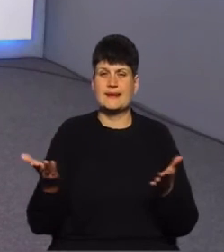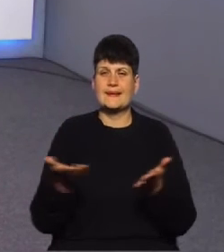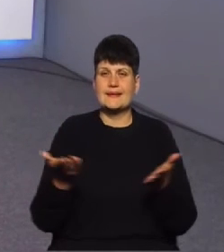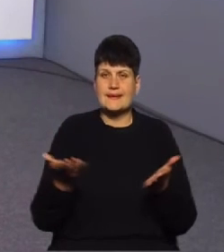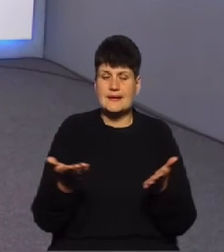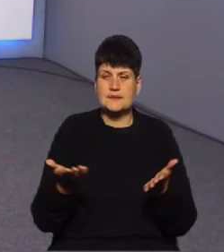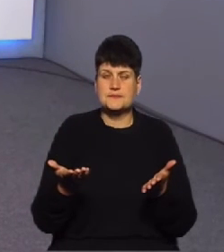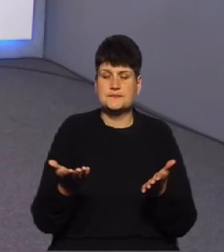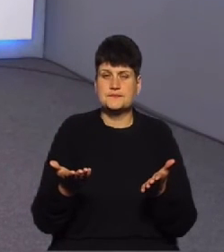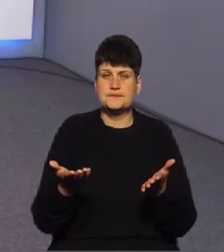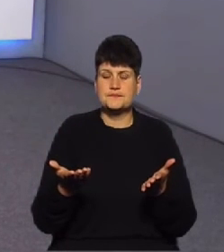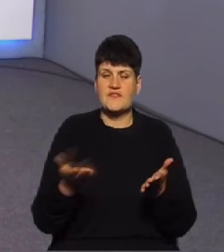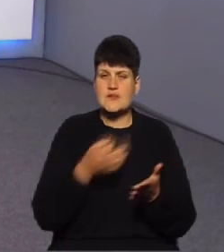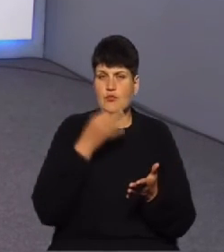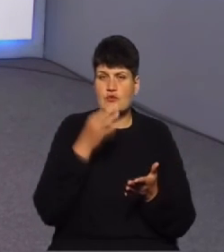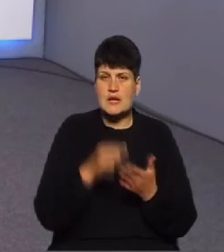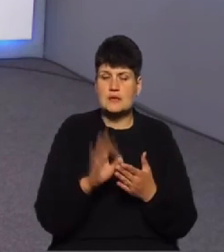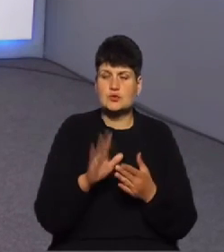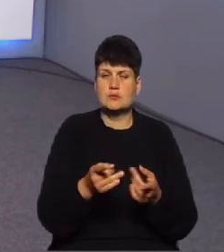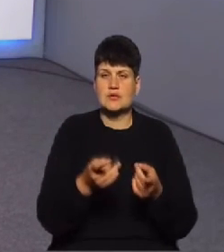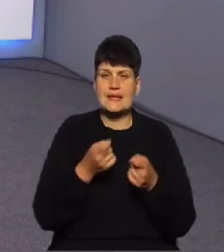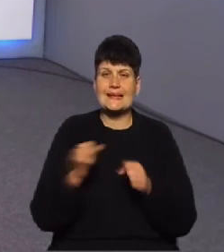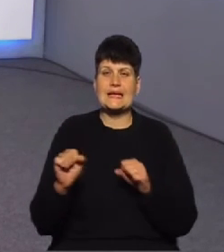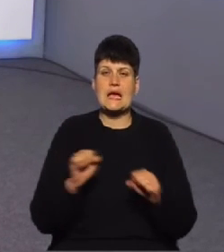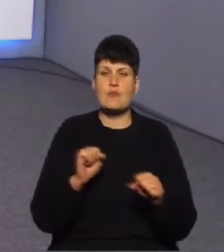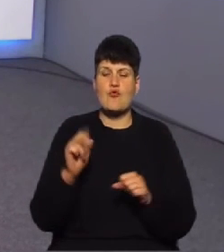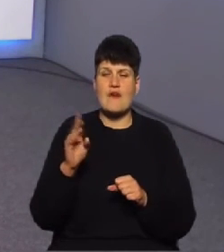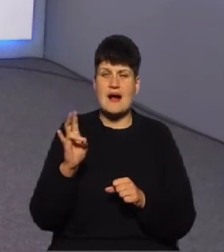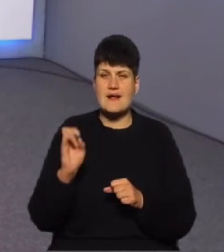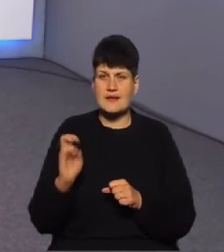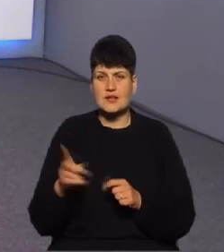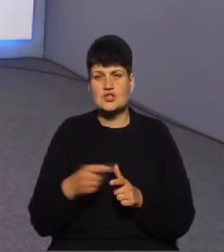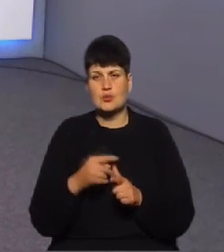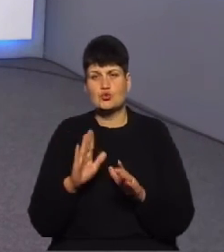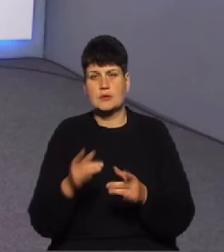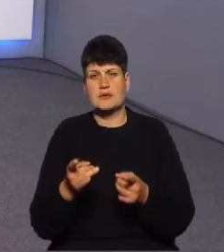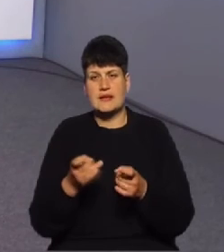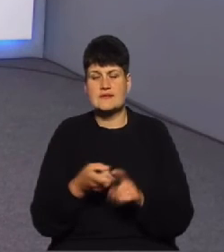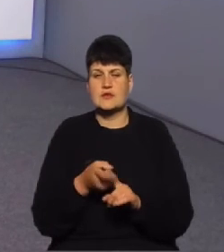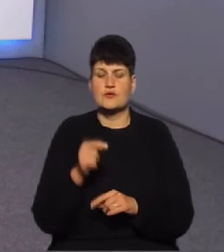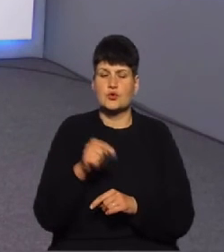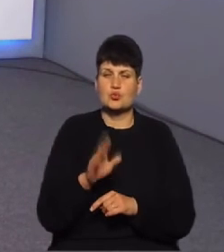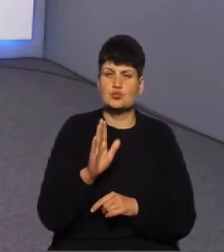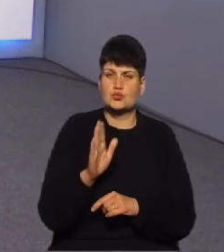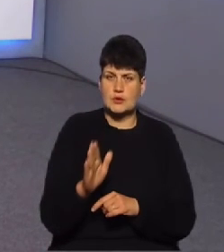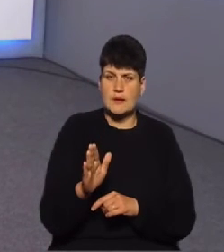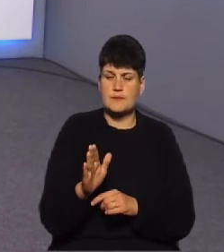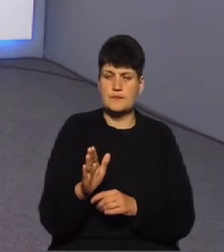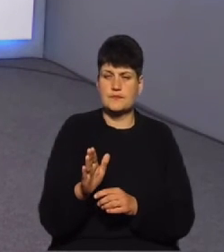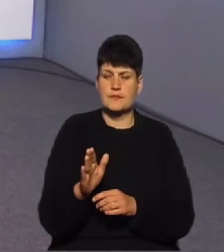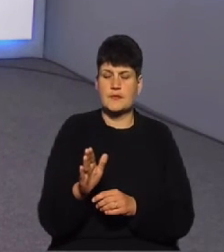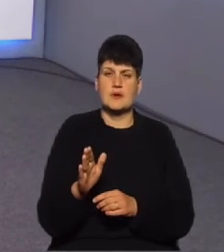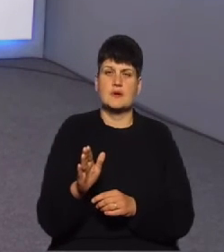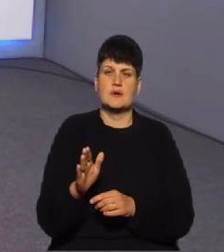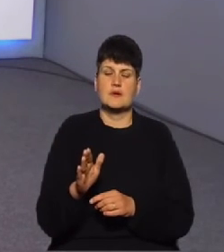до якої відповідальності буде притягнений сам кермувальник, і чи буде притягнутий, і в залежності від цього тоді буде потерпілий готувати позов